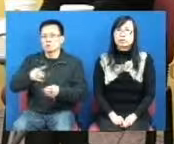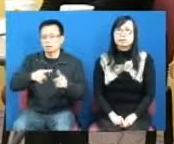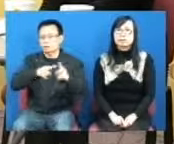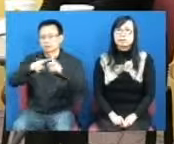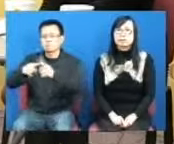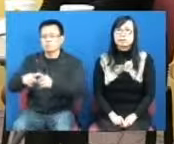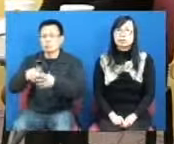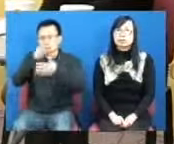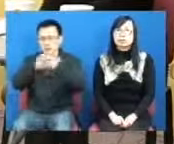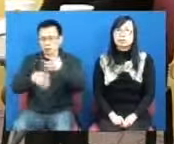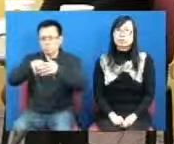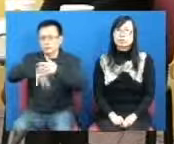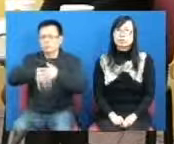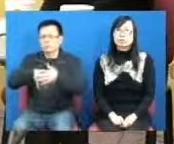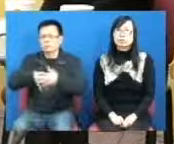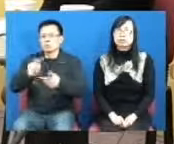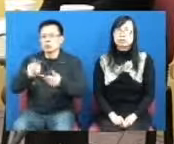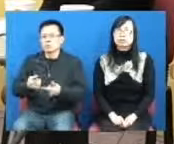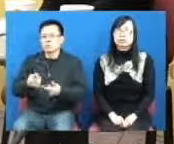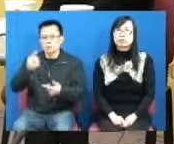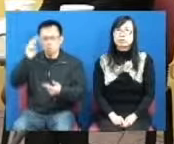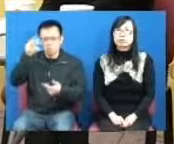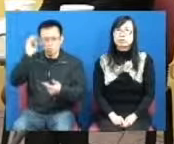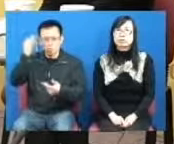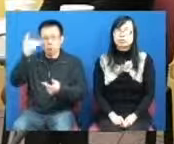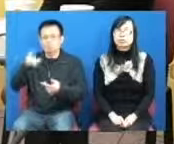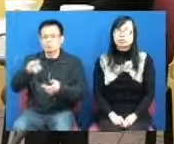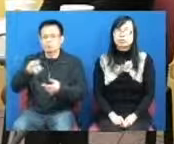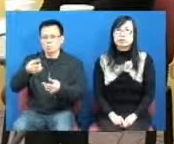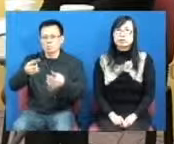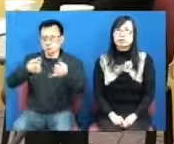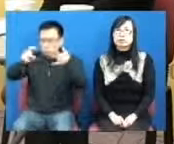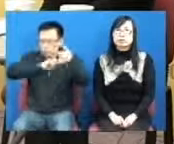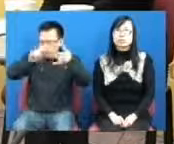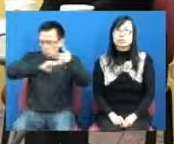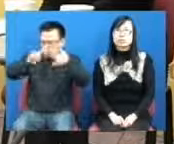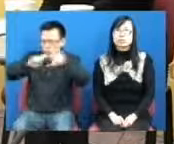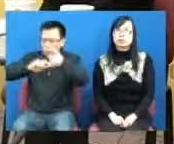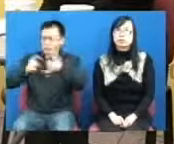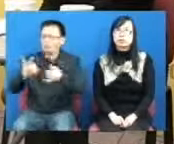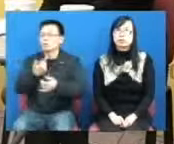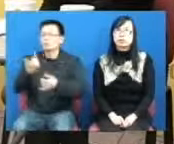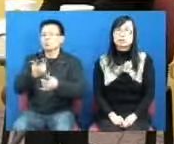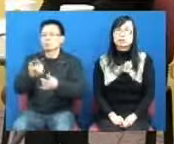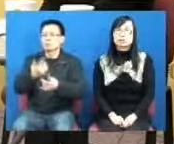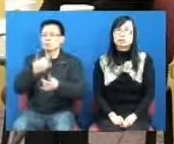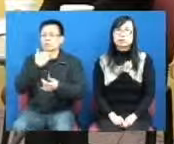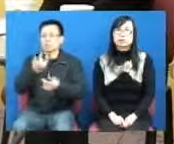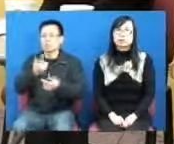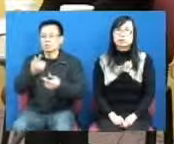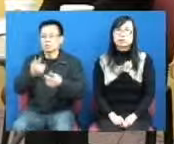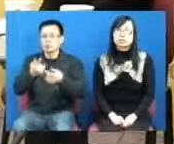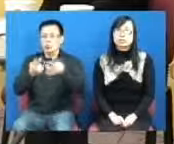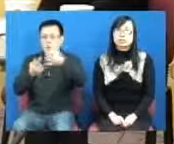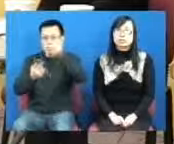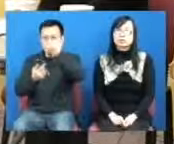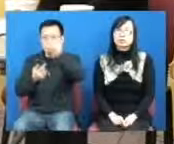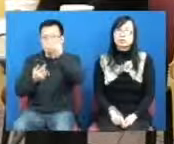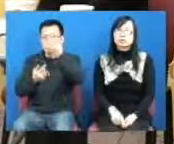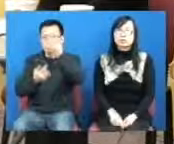部份基本上我們這兩天已經是陸陸續續收到一些朋友收到一些電話已經跟我們說他說喂3月6日是不是上街